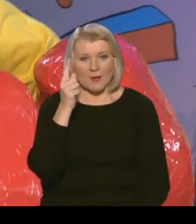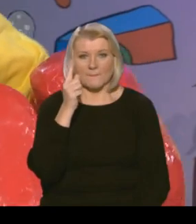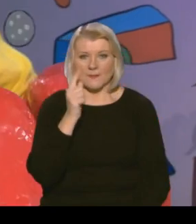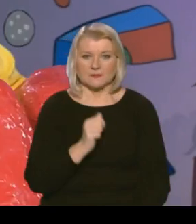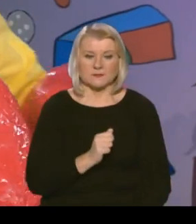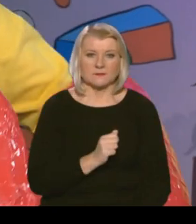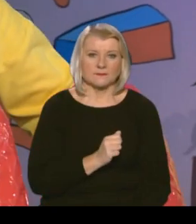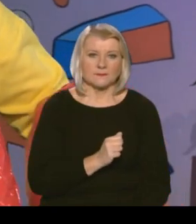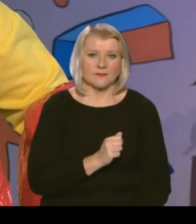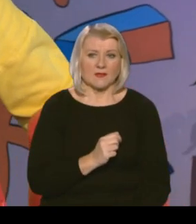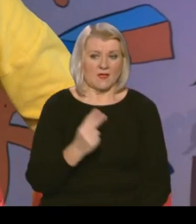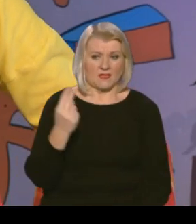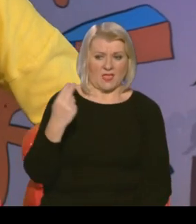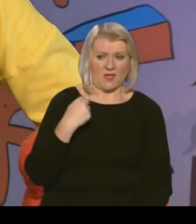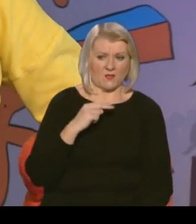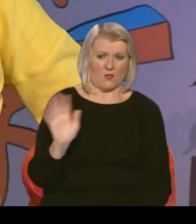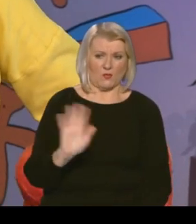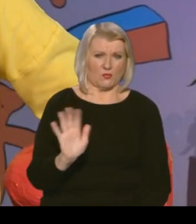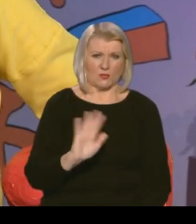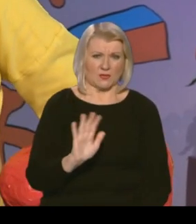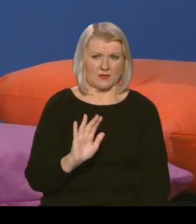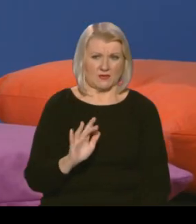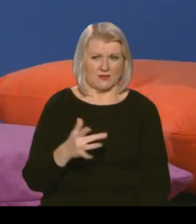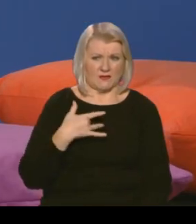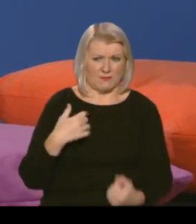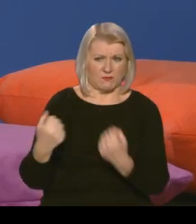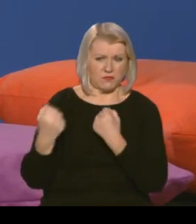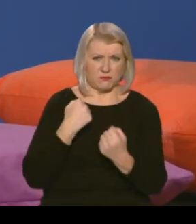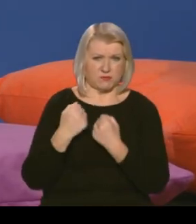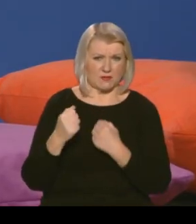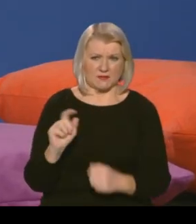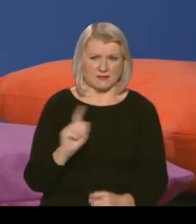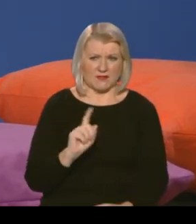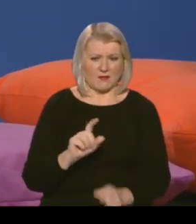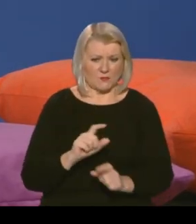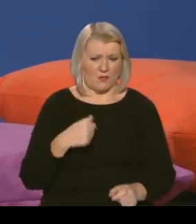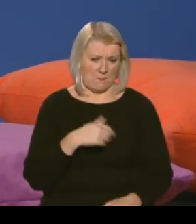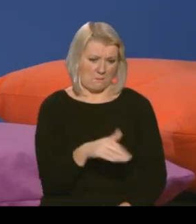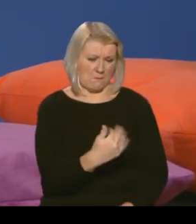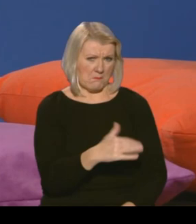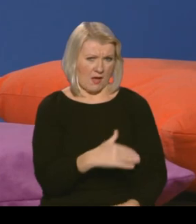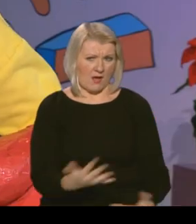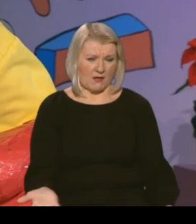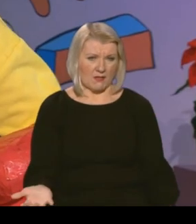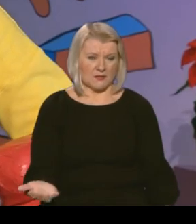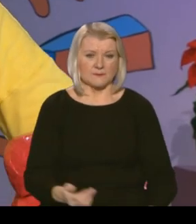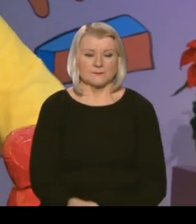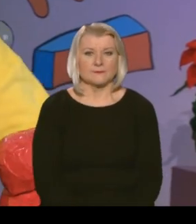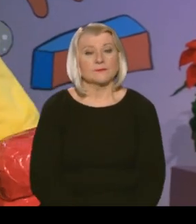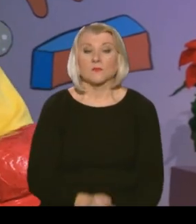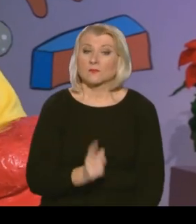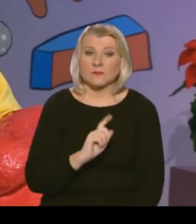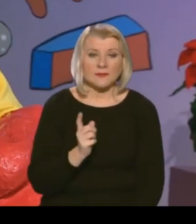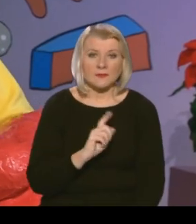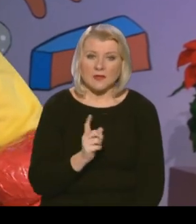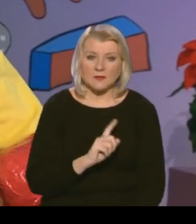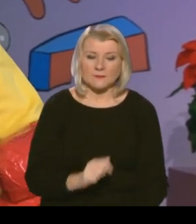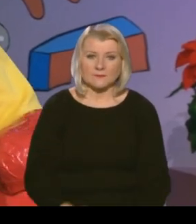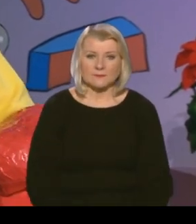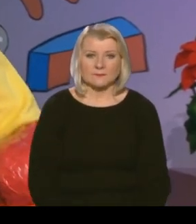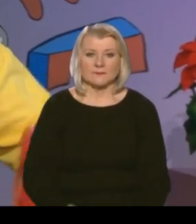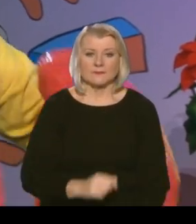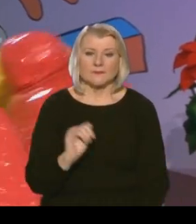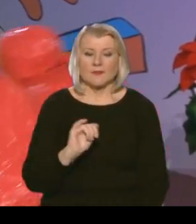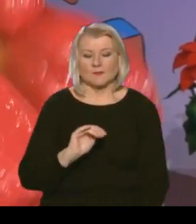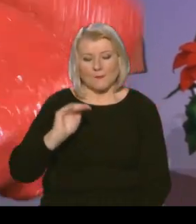nápad. No na mě se nedívej, nechceš doufám boxovat s někým menším, třeba se mnou. Depak, ještě s někým